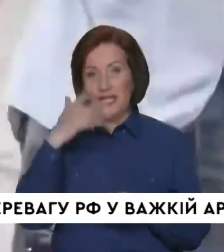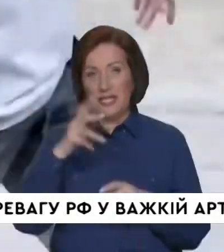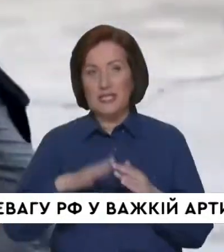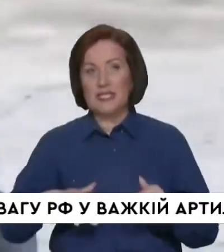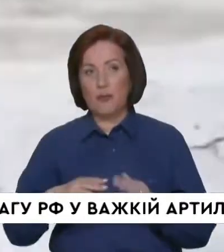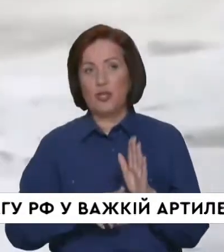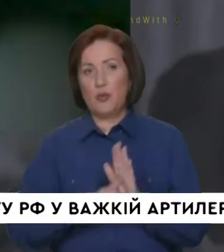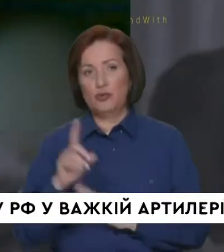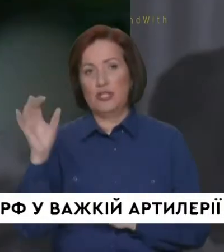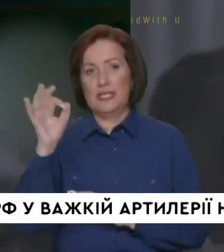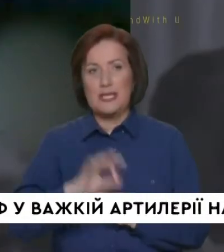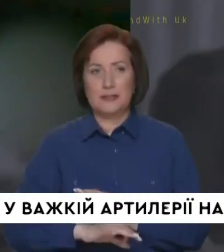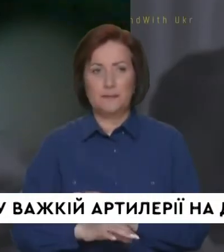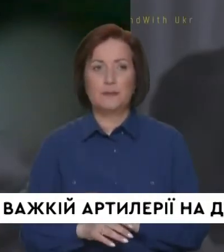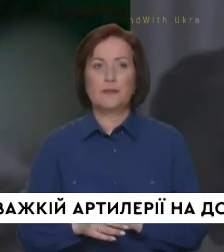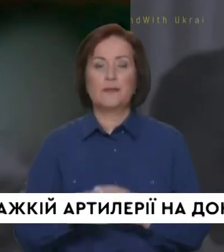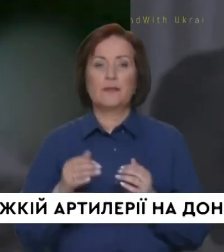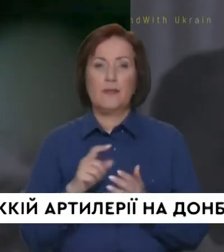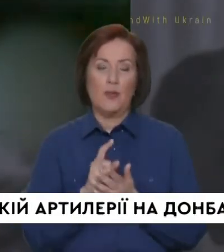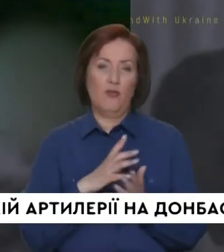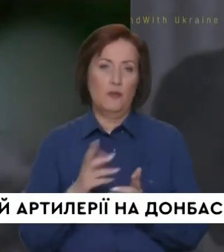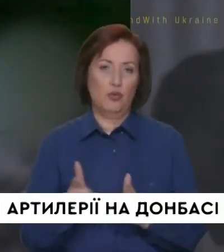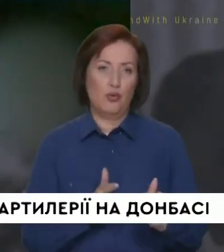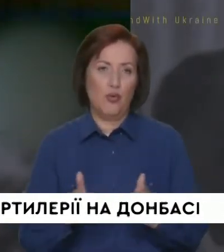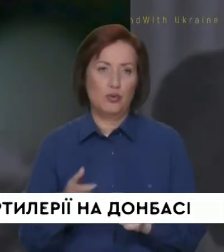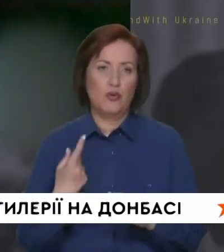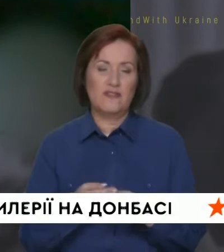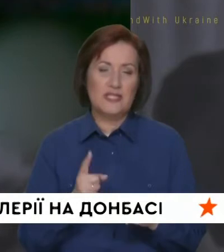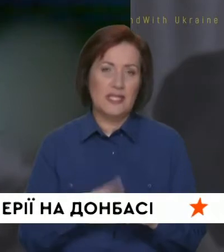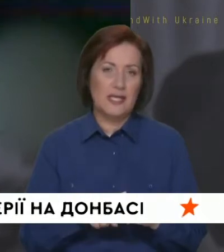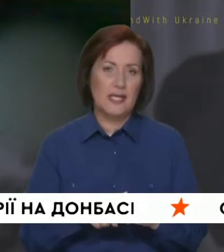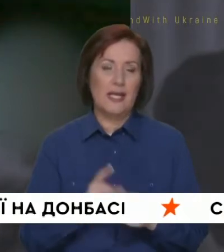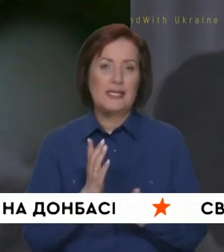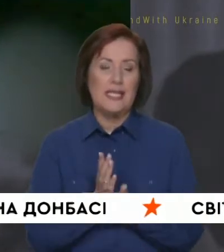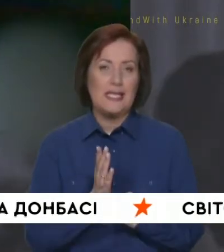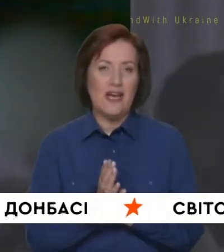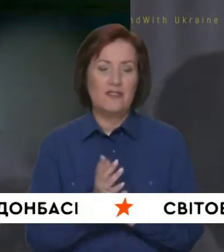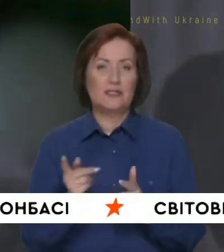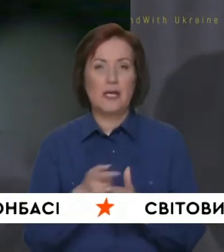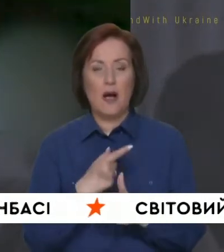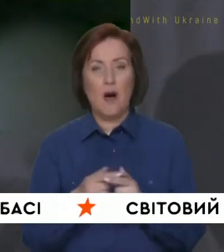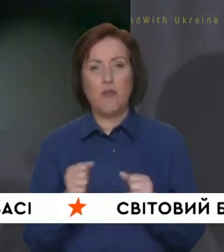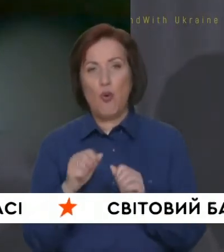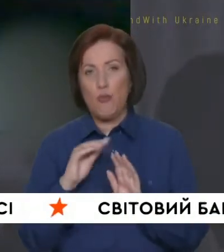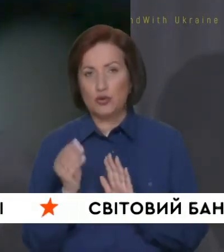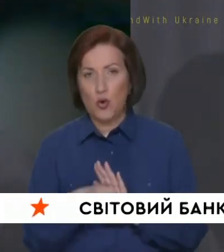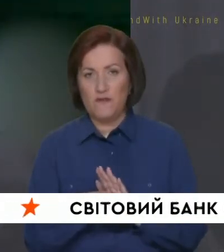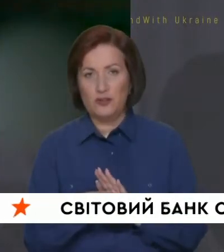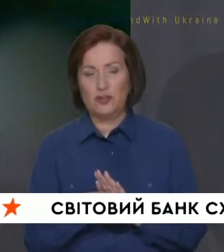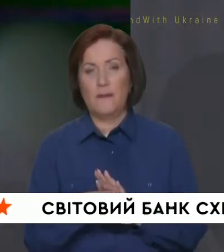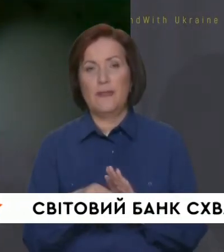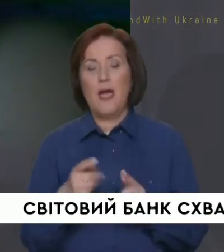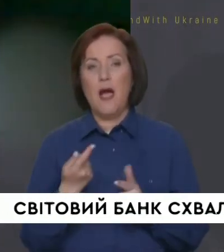таборів почали на заході. Заклад повинен бути готовий. Це наявність або бомбосховища,